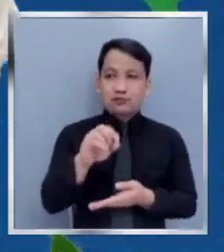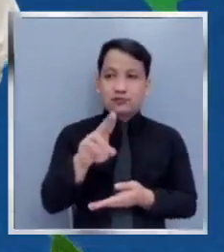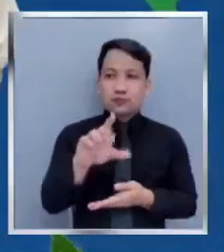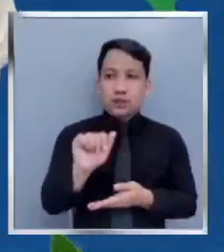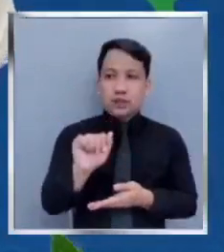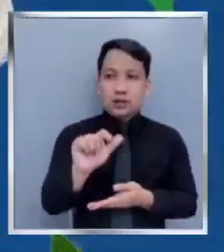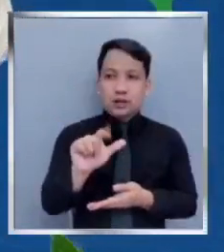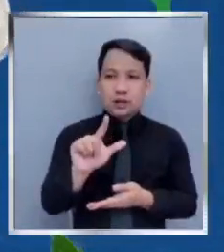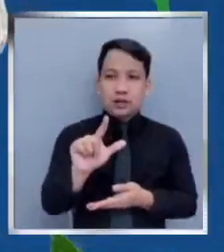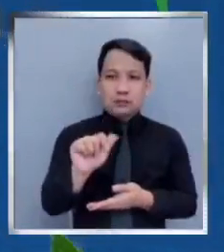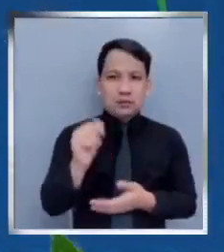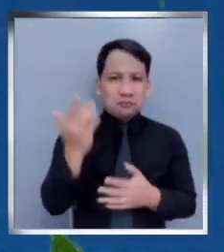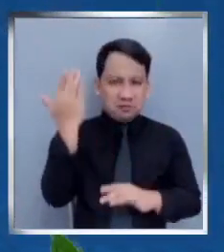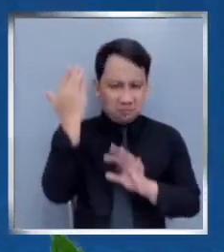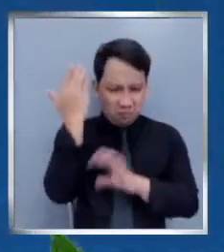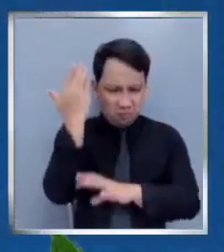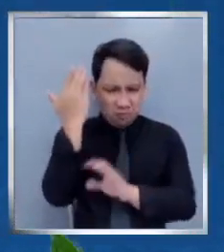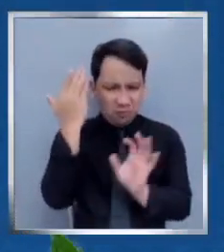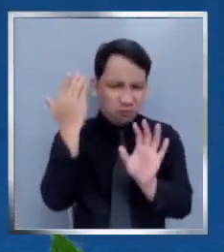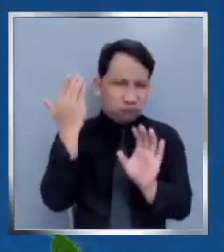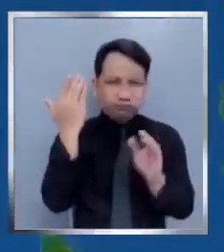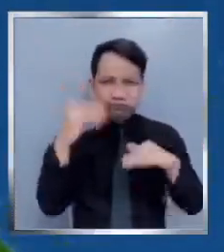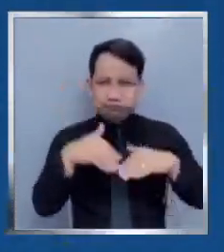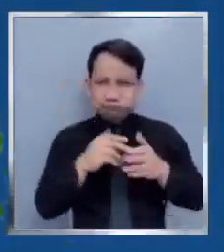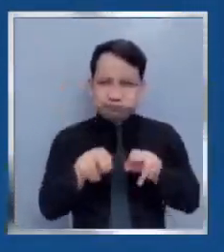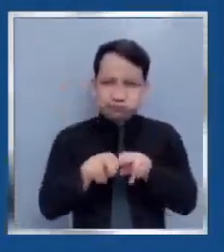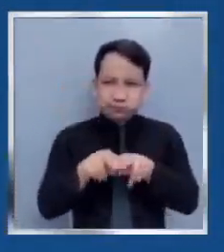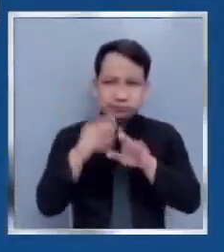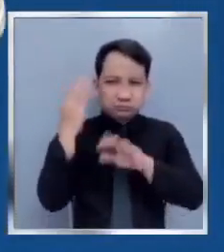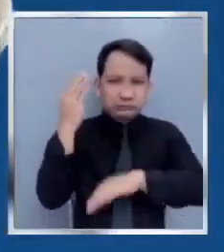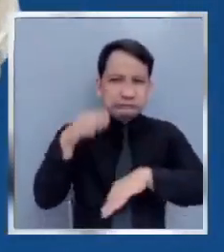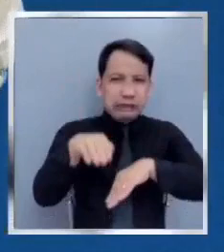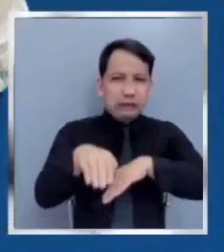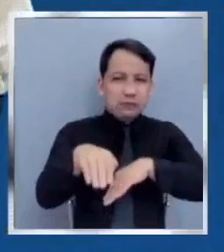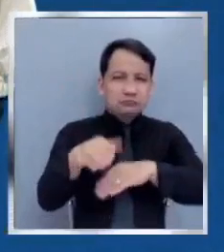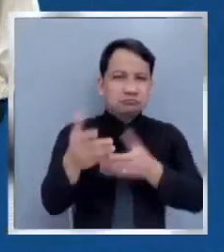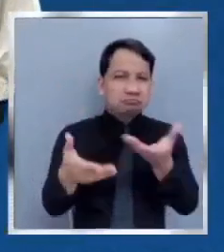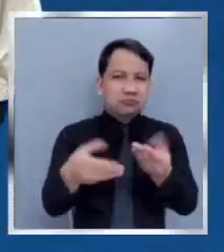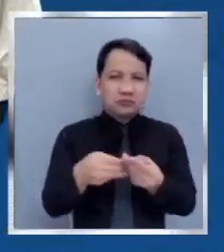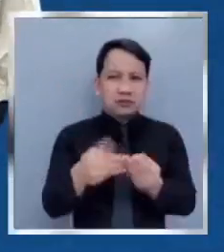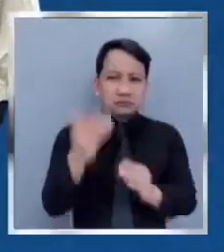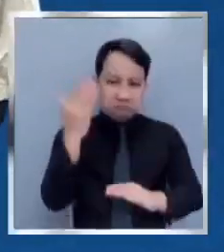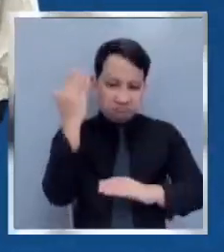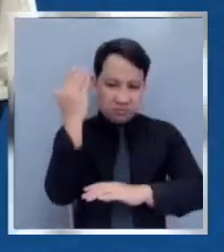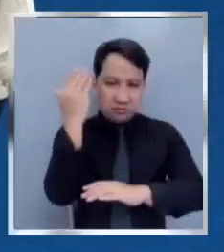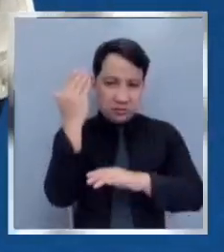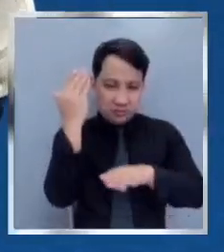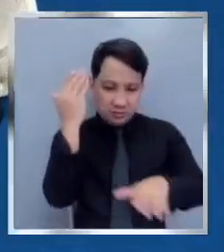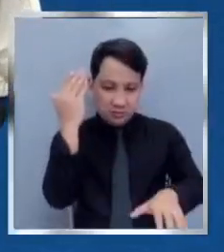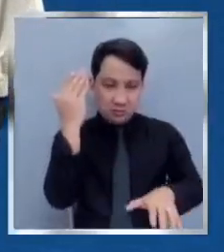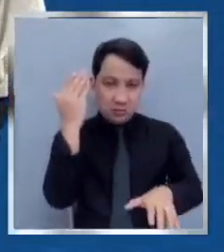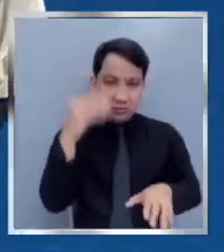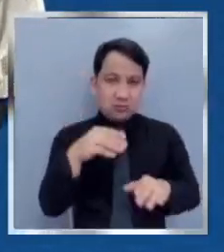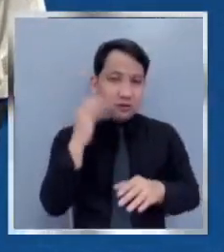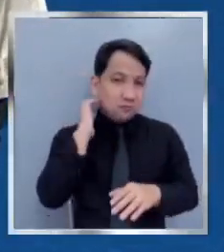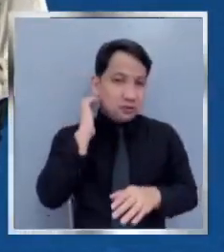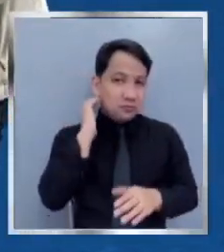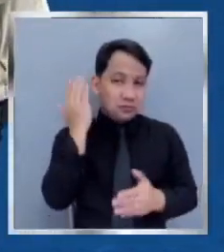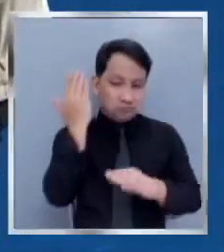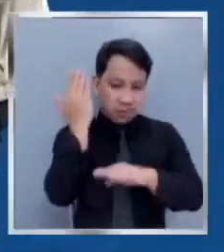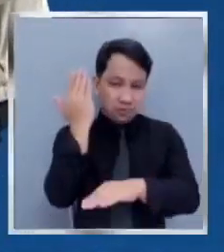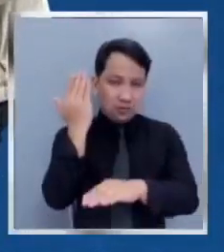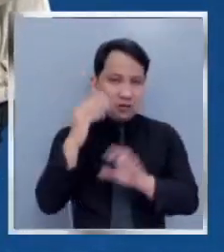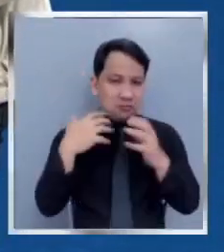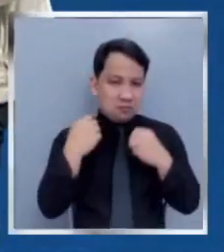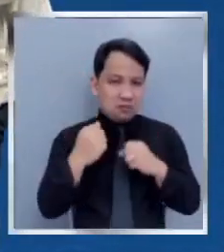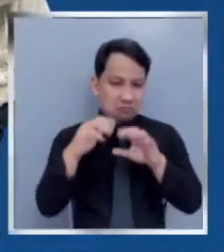hanggang katamtamang ulan lang yan, mga kapuso. Pagdating ng hapon, may ulan na rin sa natitirang bahagi ng Mindanao. May mga malalakas sa iba't